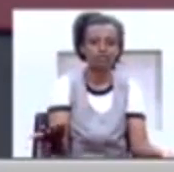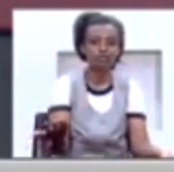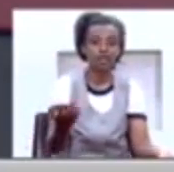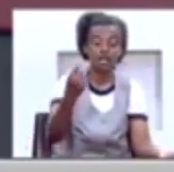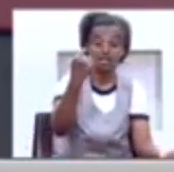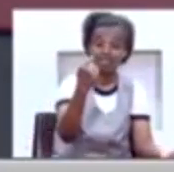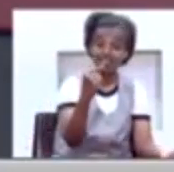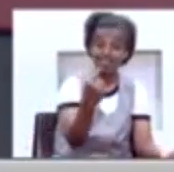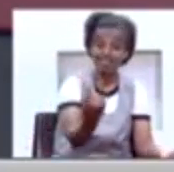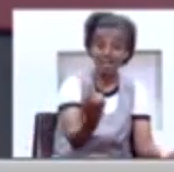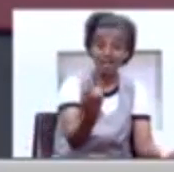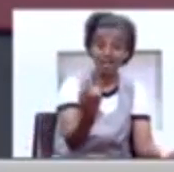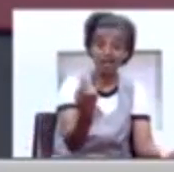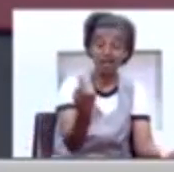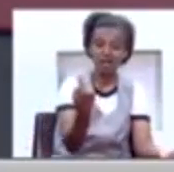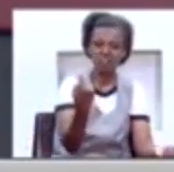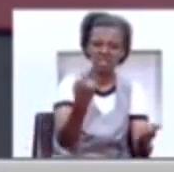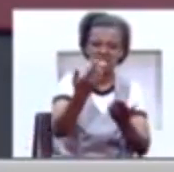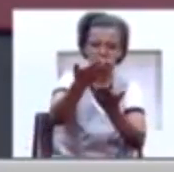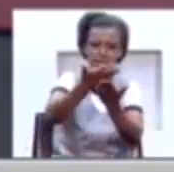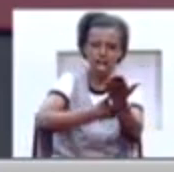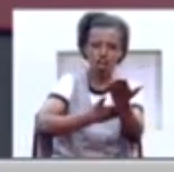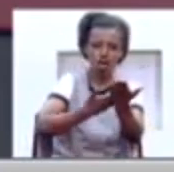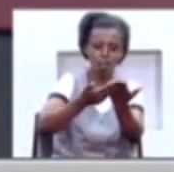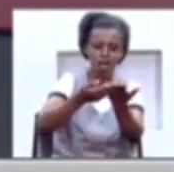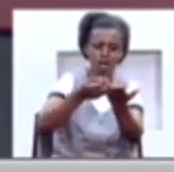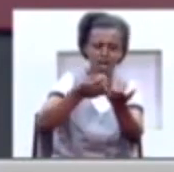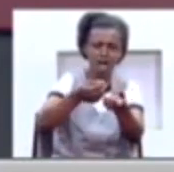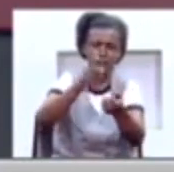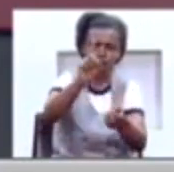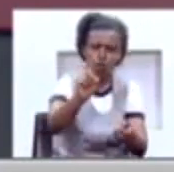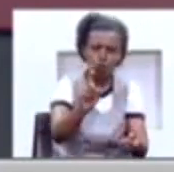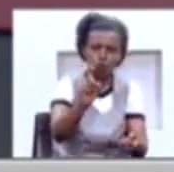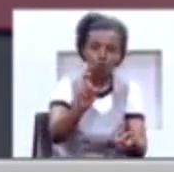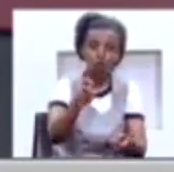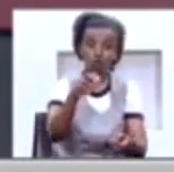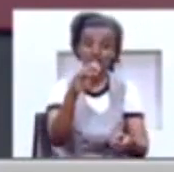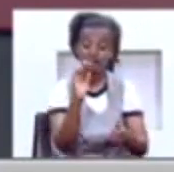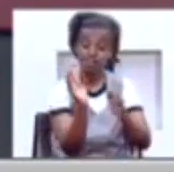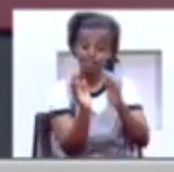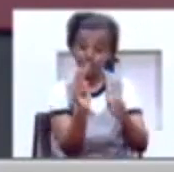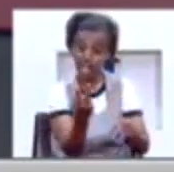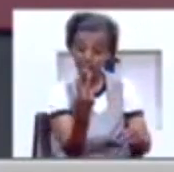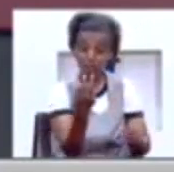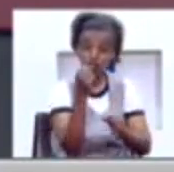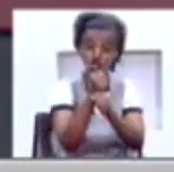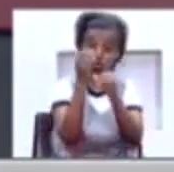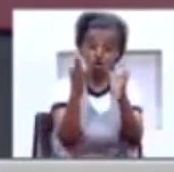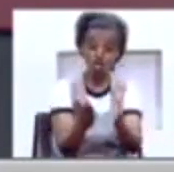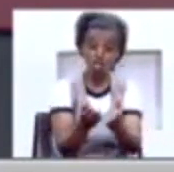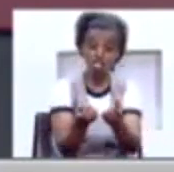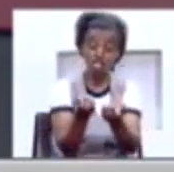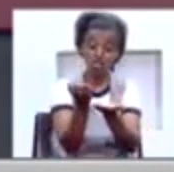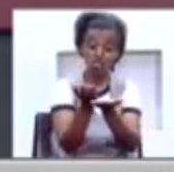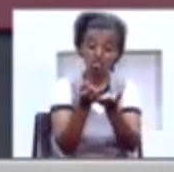icya mbere bamwamburaga bya byangombwa yabonye by'ubuhutu icya kabiri n'umukozi wabimuhaye